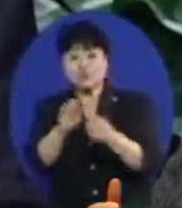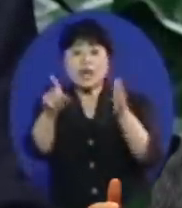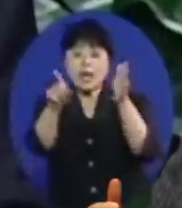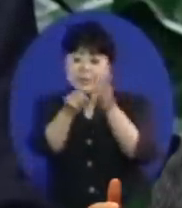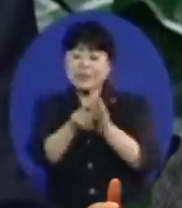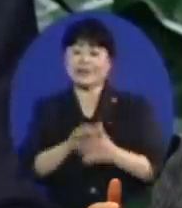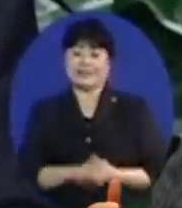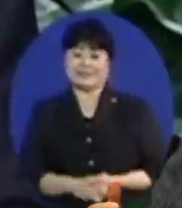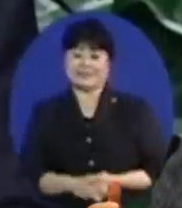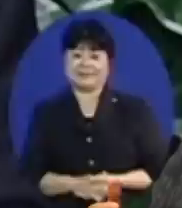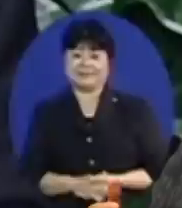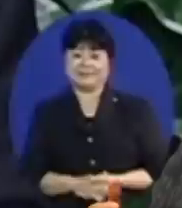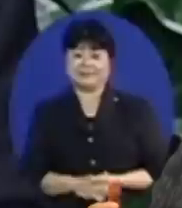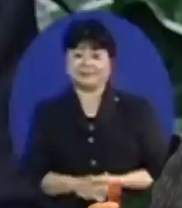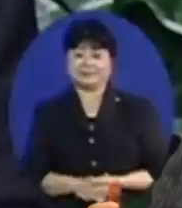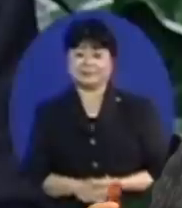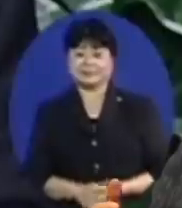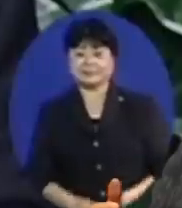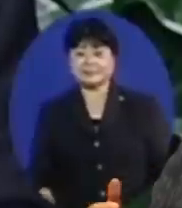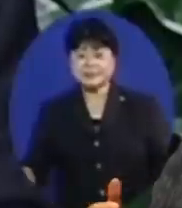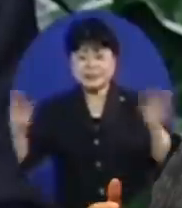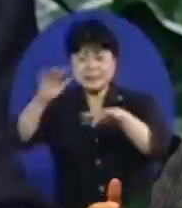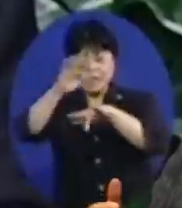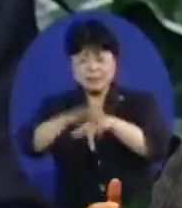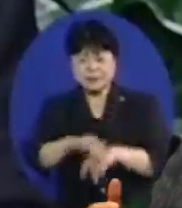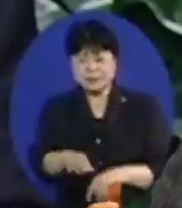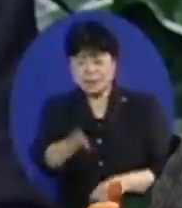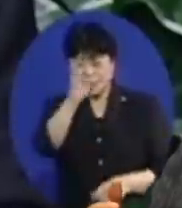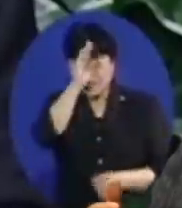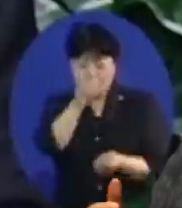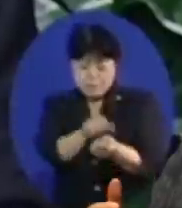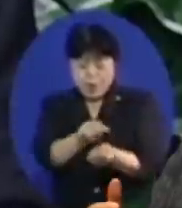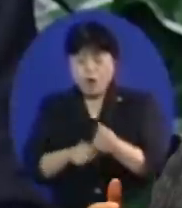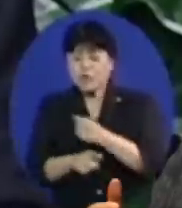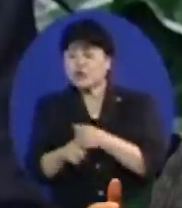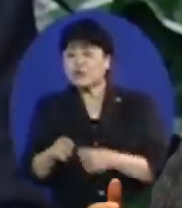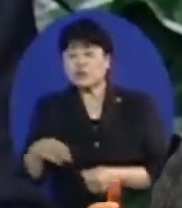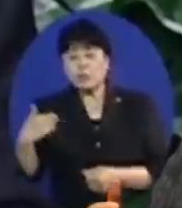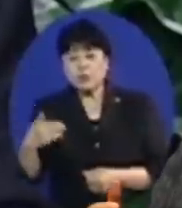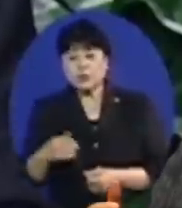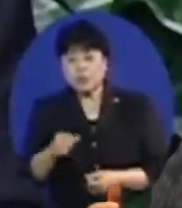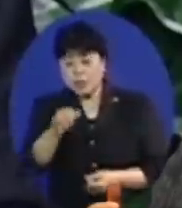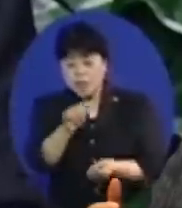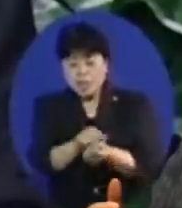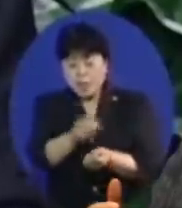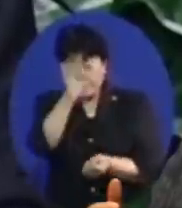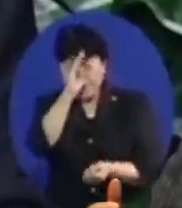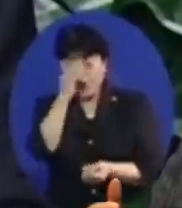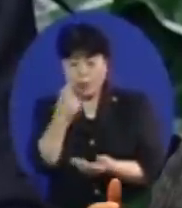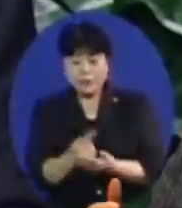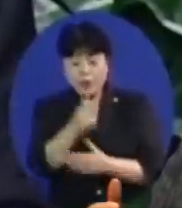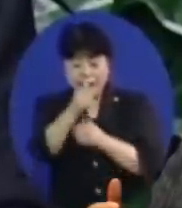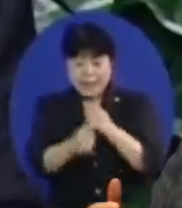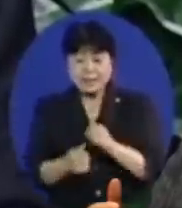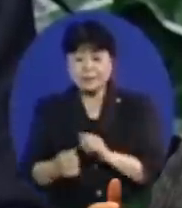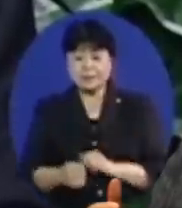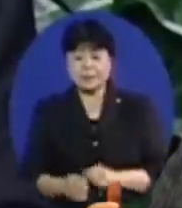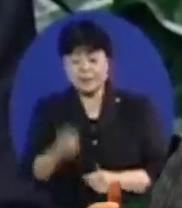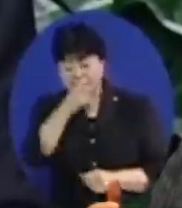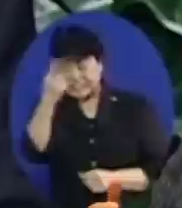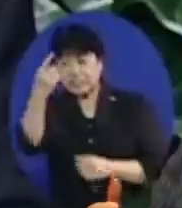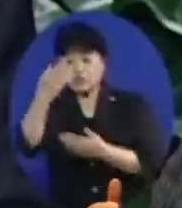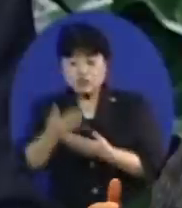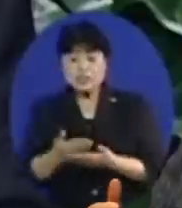것입니다. 흑암 중에 하는 연병 원인을 알지 못하는 연병이 돌더라도 하나님이 지켜주신다고 믿어야